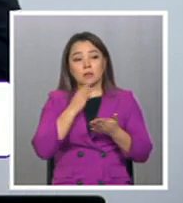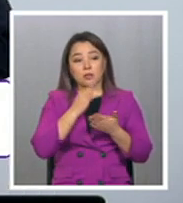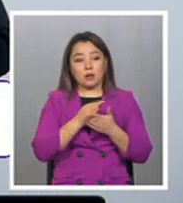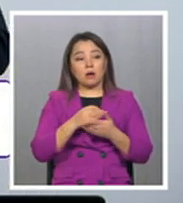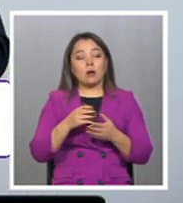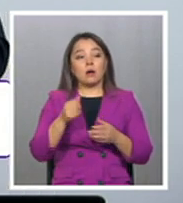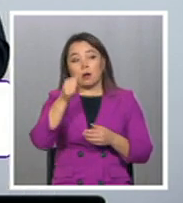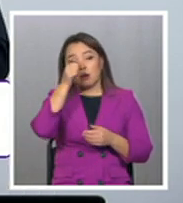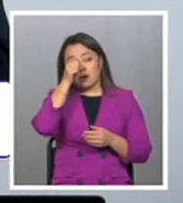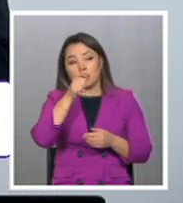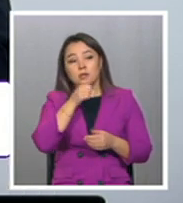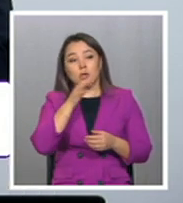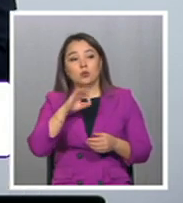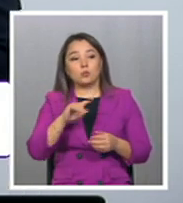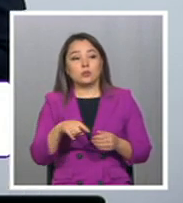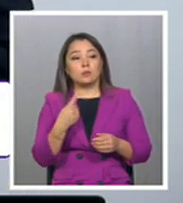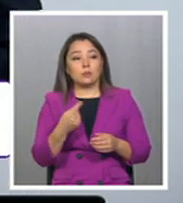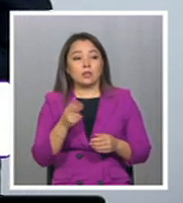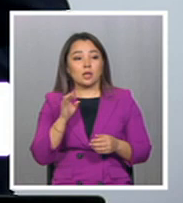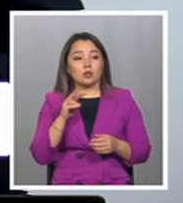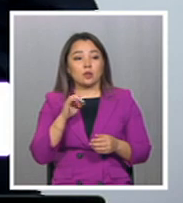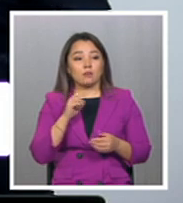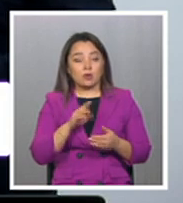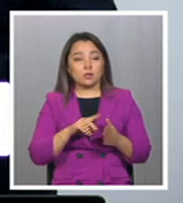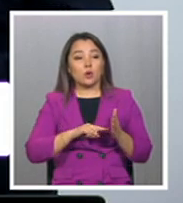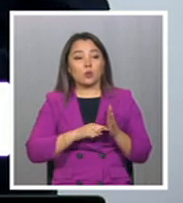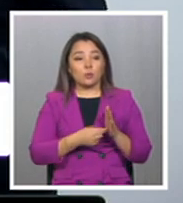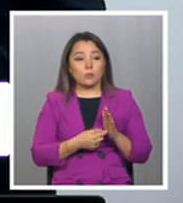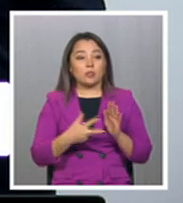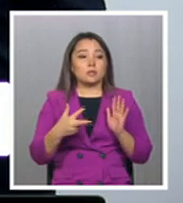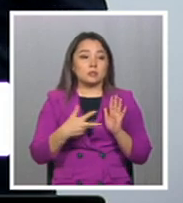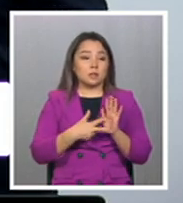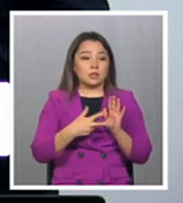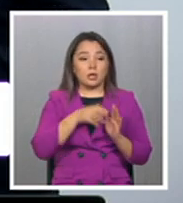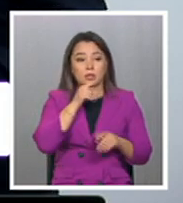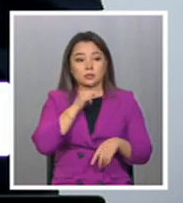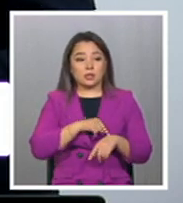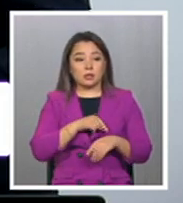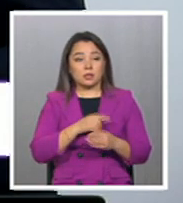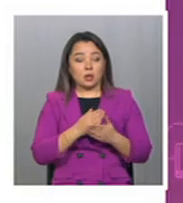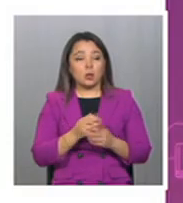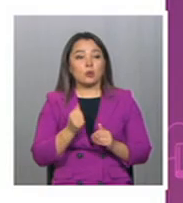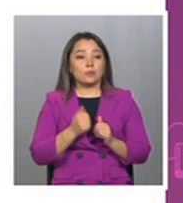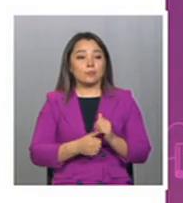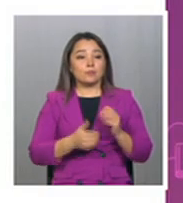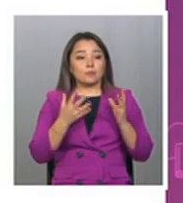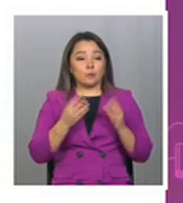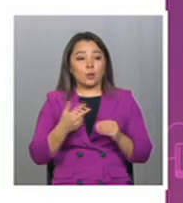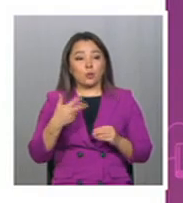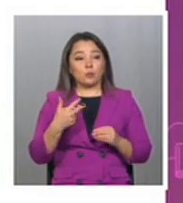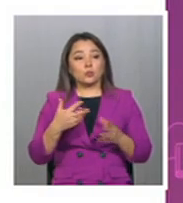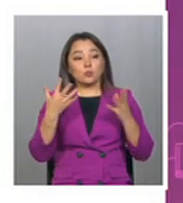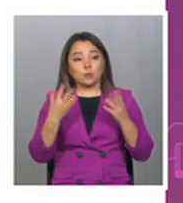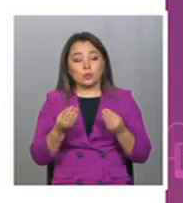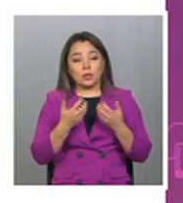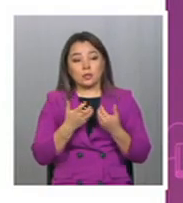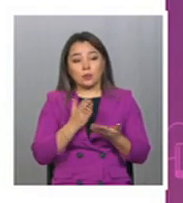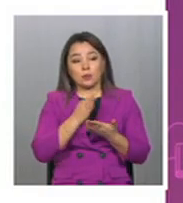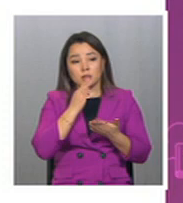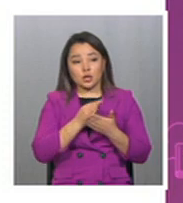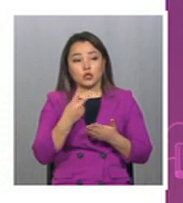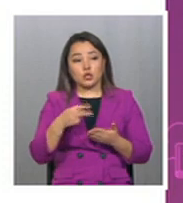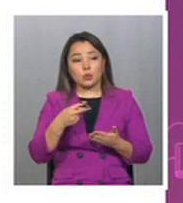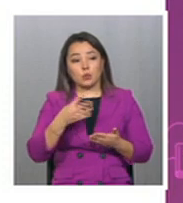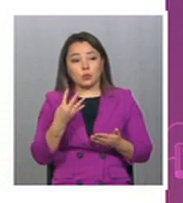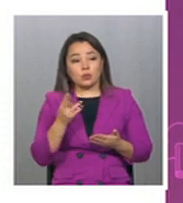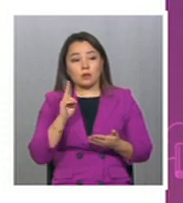айына 0.11 киловатт көбейтілген 8 сағат, яғни күніне 30 күн деп есептесек, 24